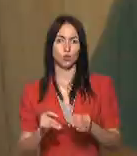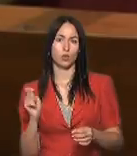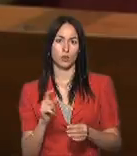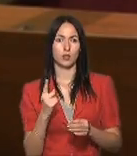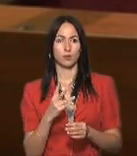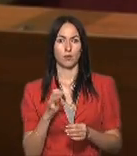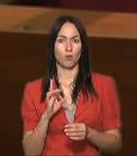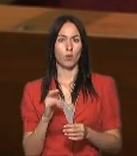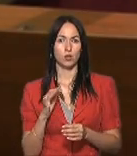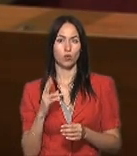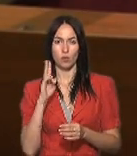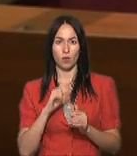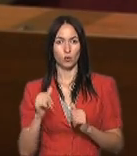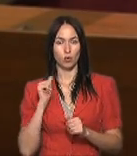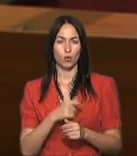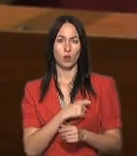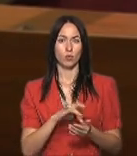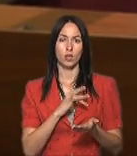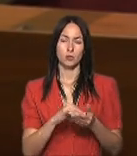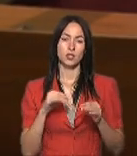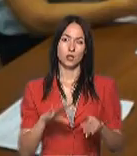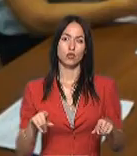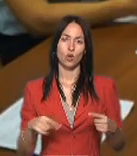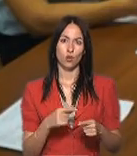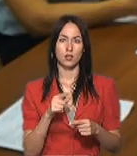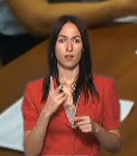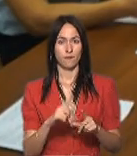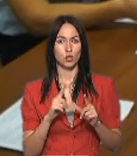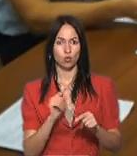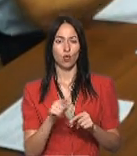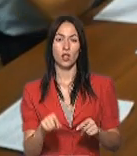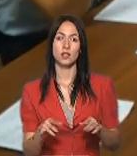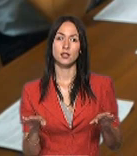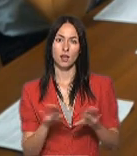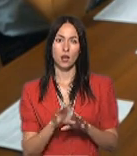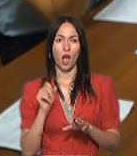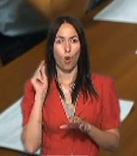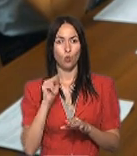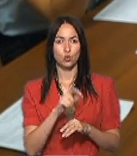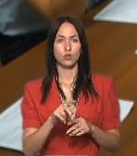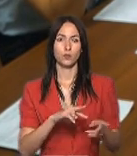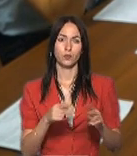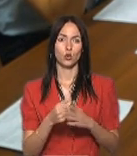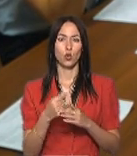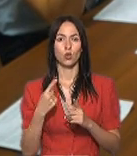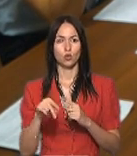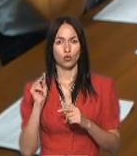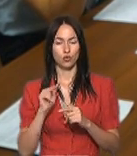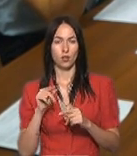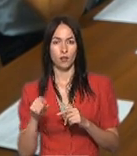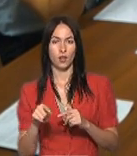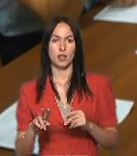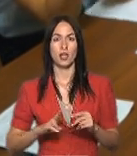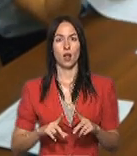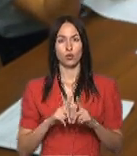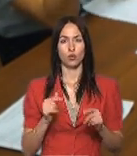Первомайського. 2 місяці тому депутати міста вирішили реорганізувати 2 школи. Їх закрили, а учнів перевели до інших навчальних закладів. Директори